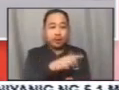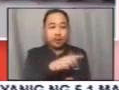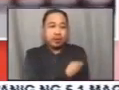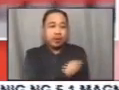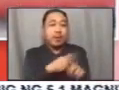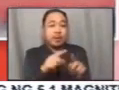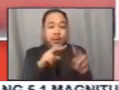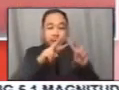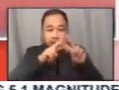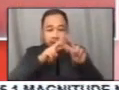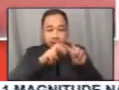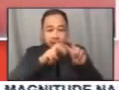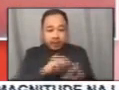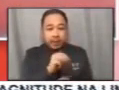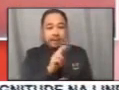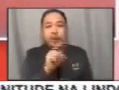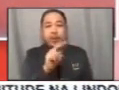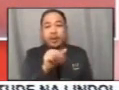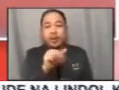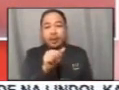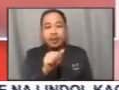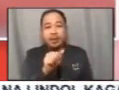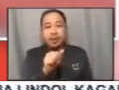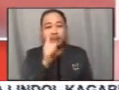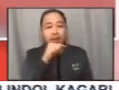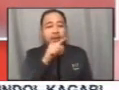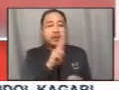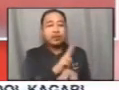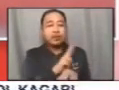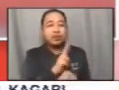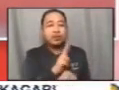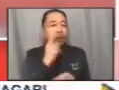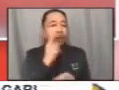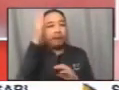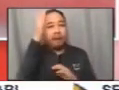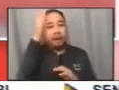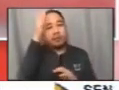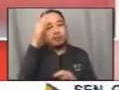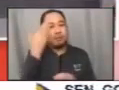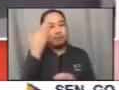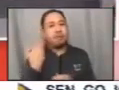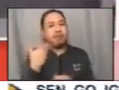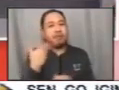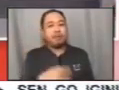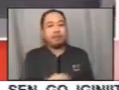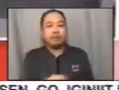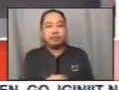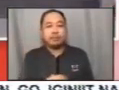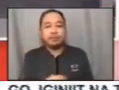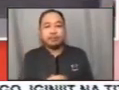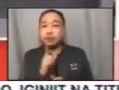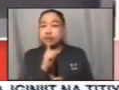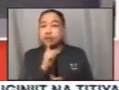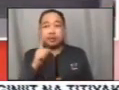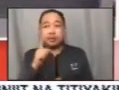titingnan ho yan for their efficacy at saka safety. At saka kung binigyan naman ng go signal na safe siya